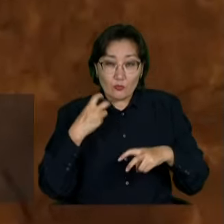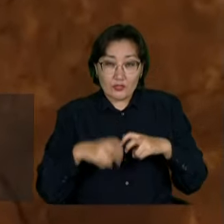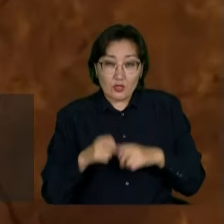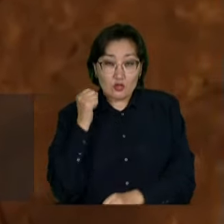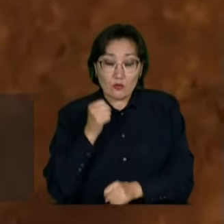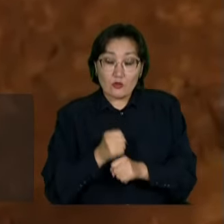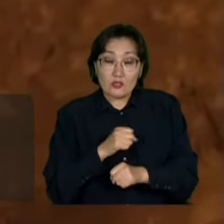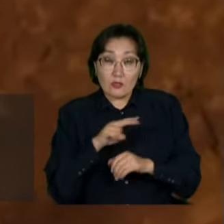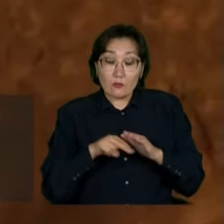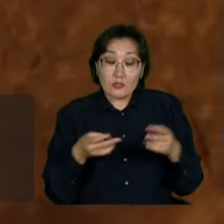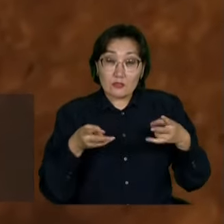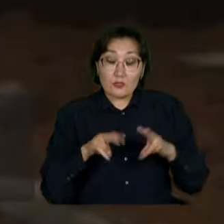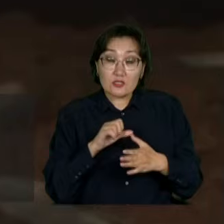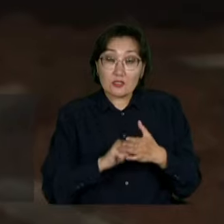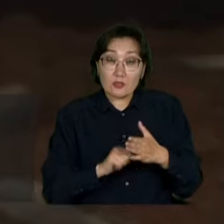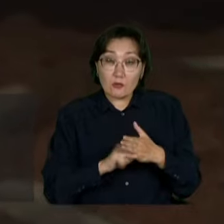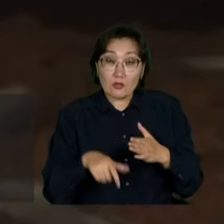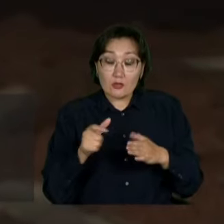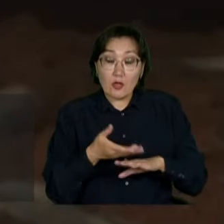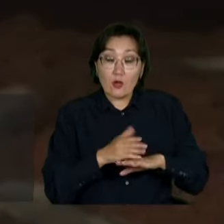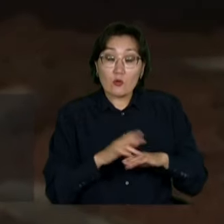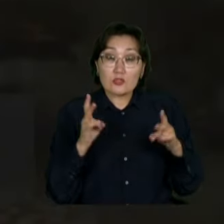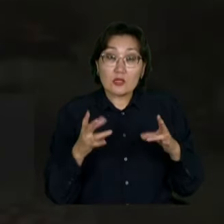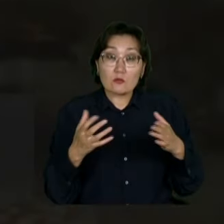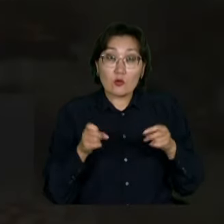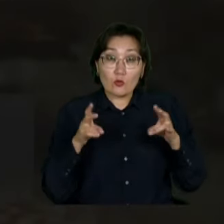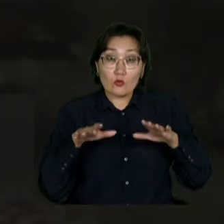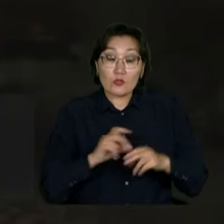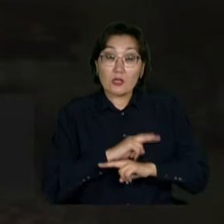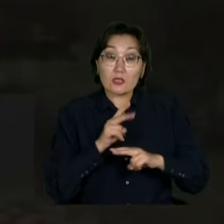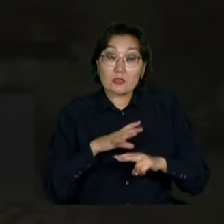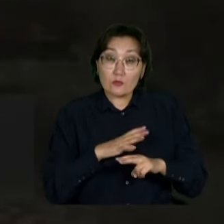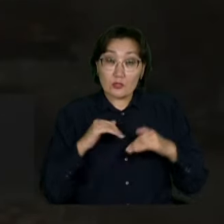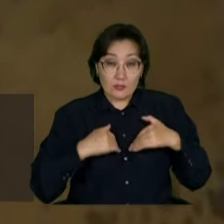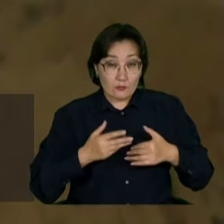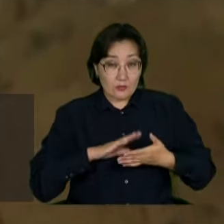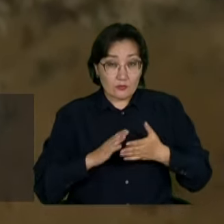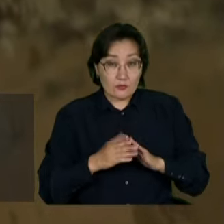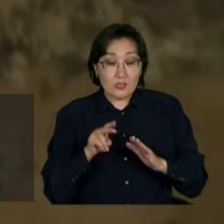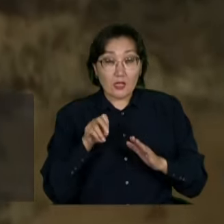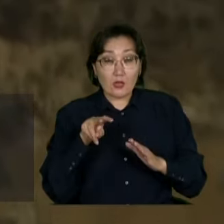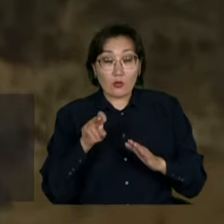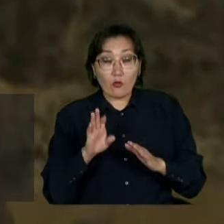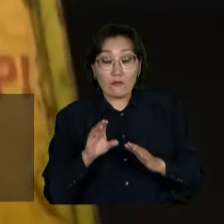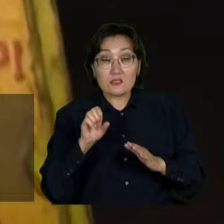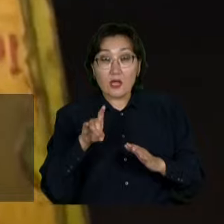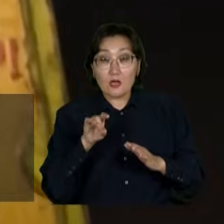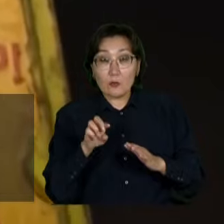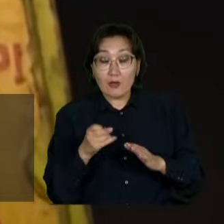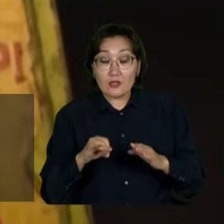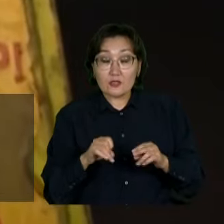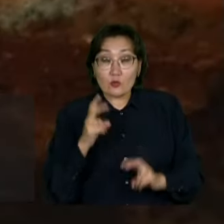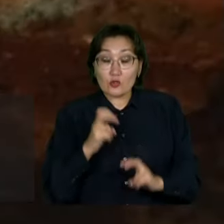құлапты. Салдарынан азамат ауыр жарақат алып оқиға орнында қаза тапқан. Қайғылы жағдайды Соколов Сарыбай өндірістік